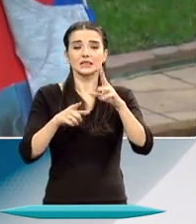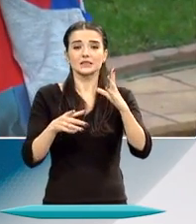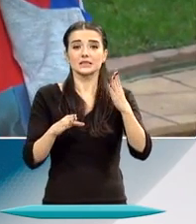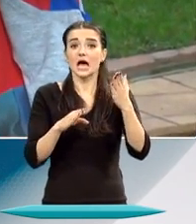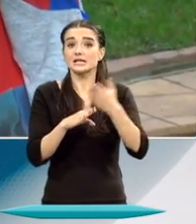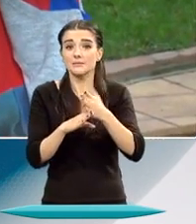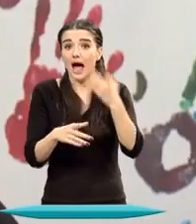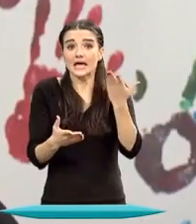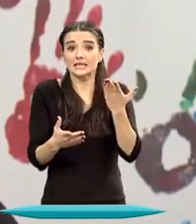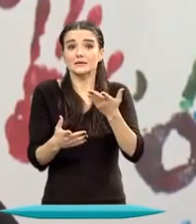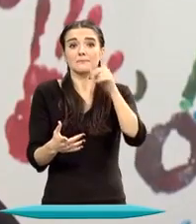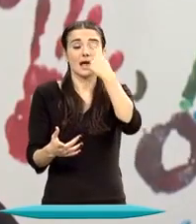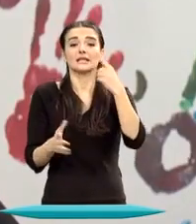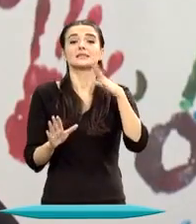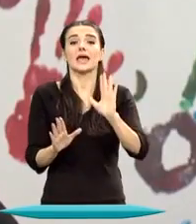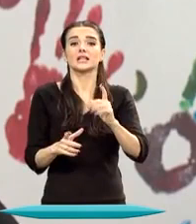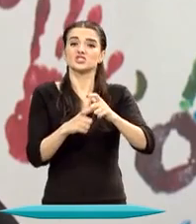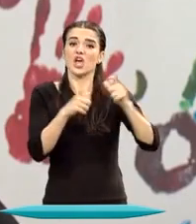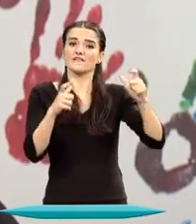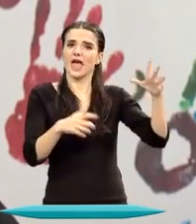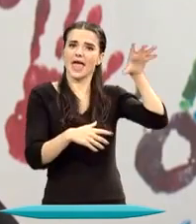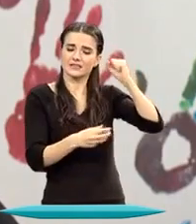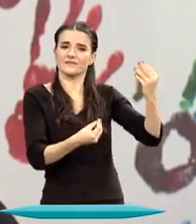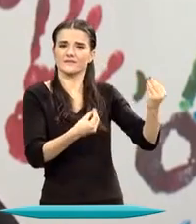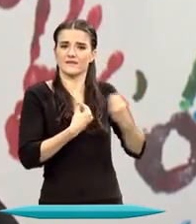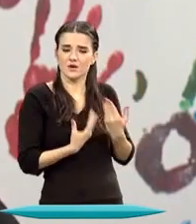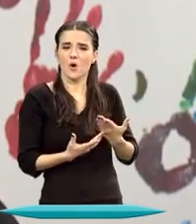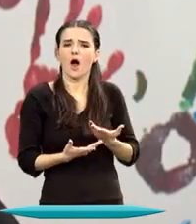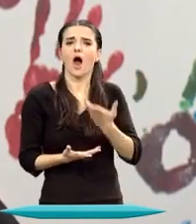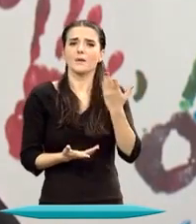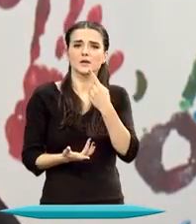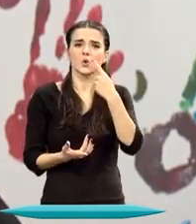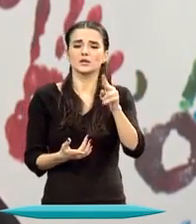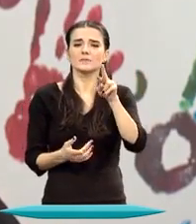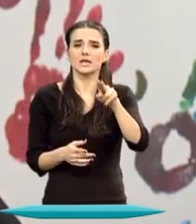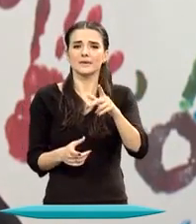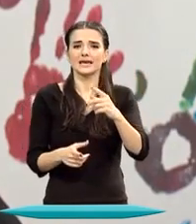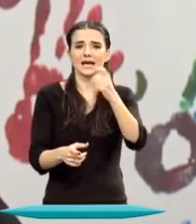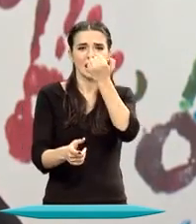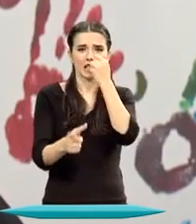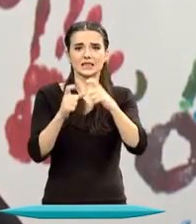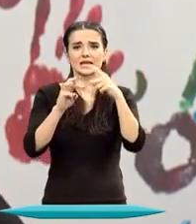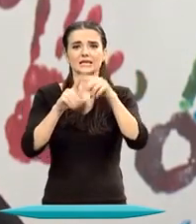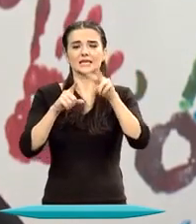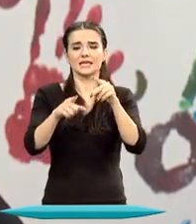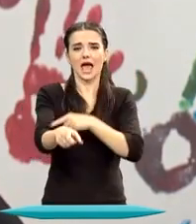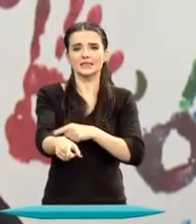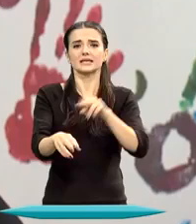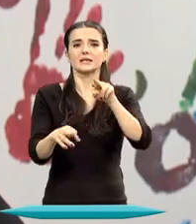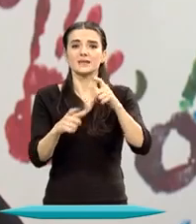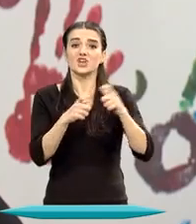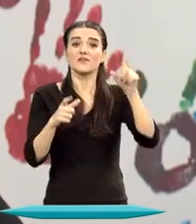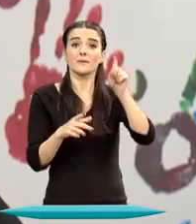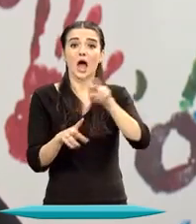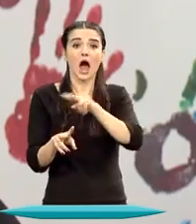henüz bilinememektedir. Aynı şekilde çevresel faktörler de etkilidir. Yalnız söylediğim gibi genetik ya da çevresel faktörlerden